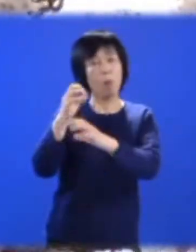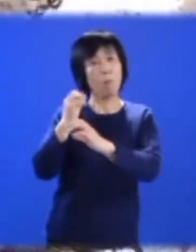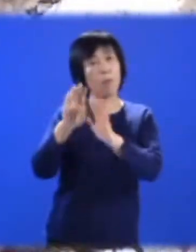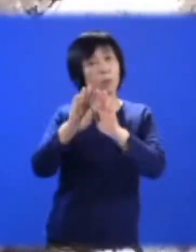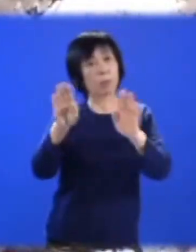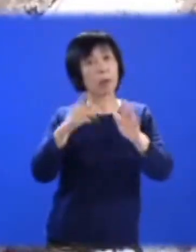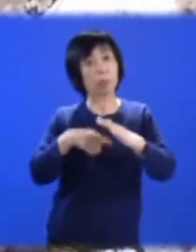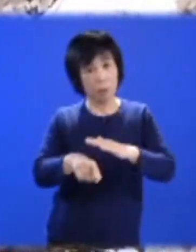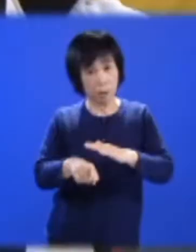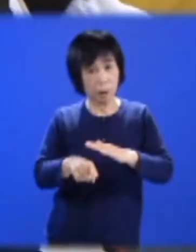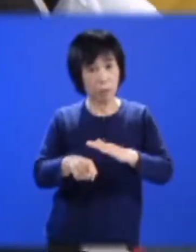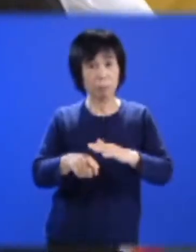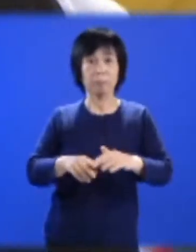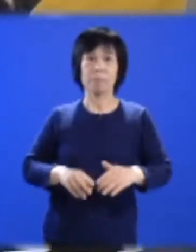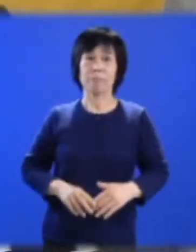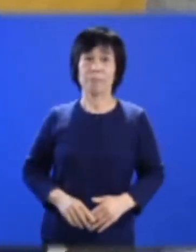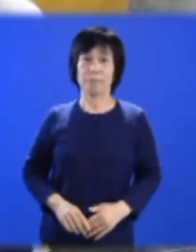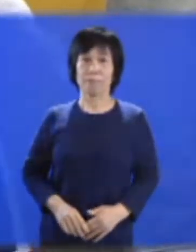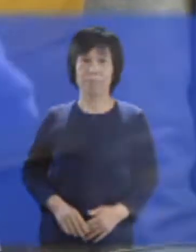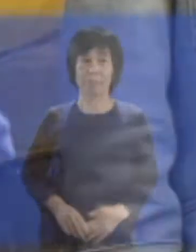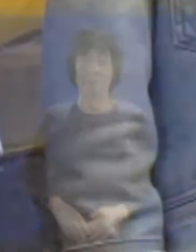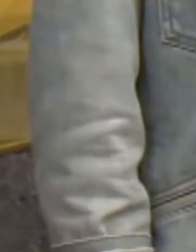んだ。